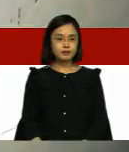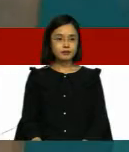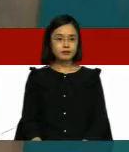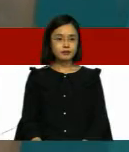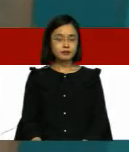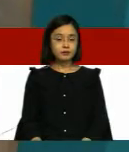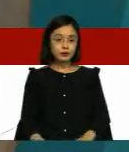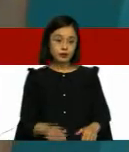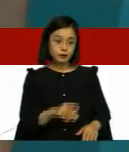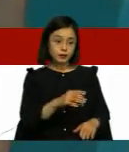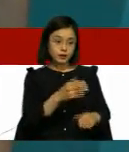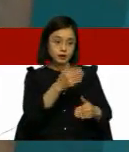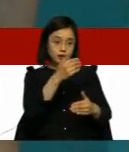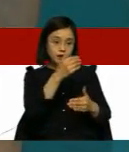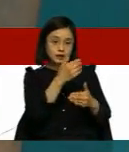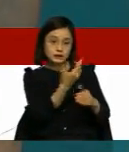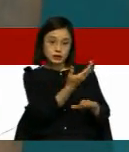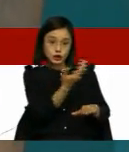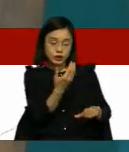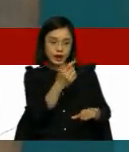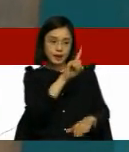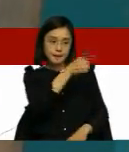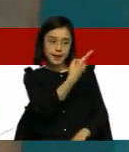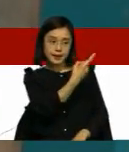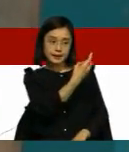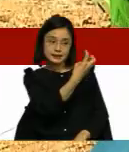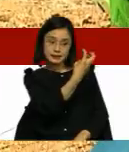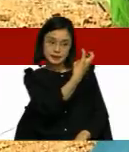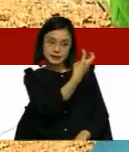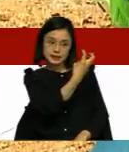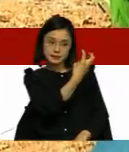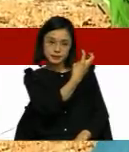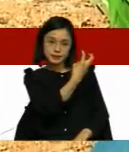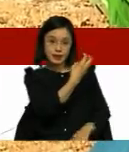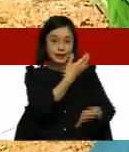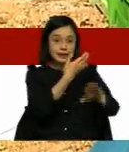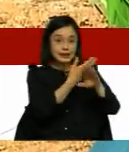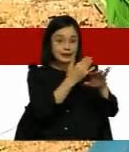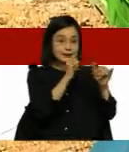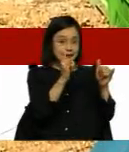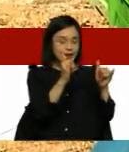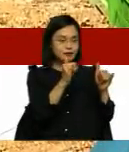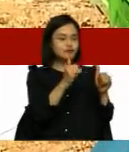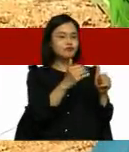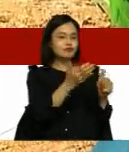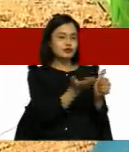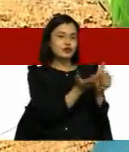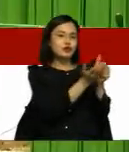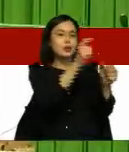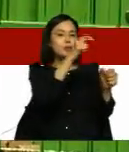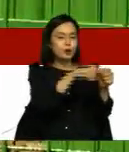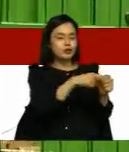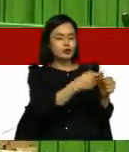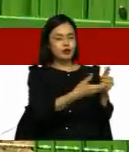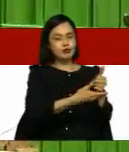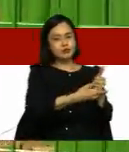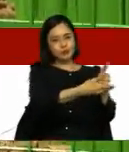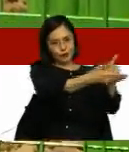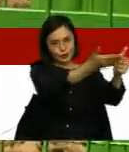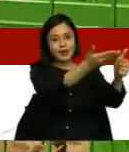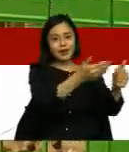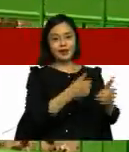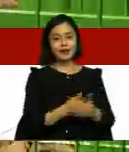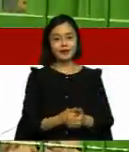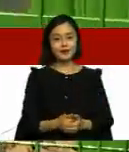정도 분양이 된 겁니까? 그렇죠. 기증을 통해서 네. 보통 한 지금 한 거의 한 80마리? 아. 그